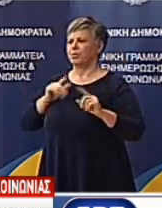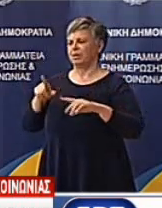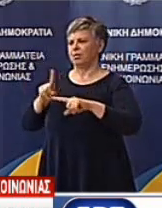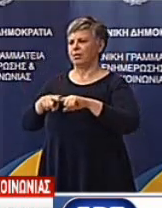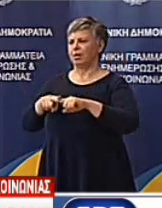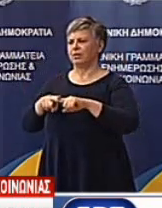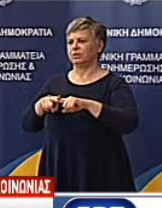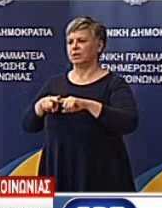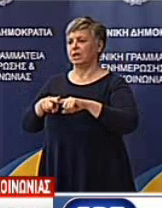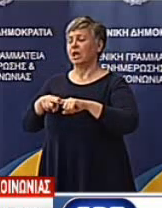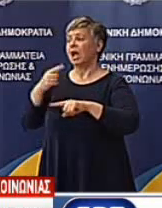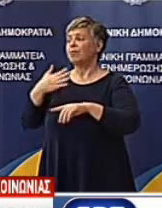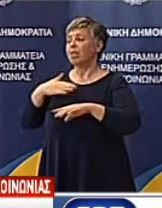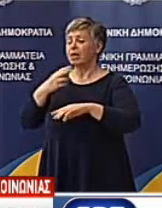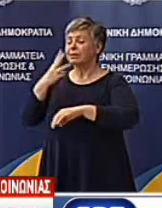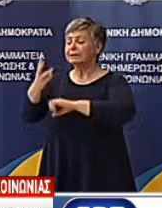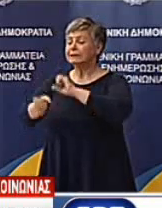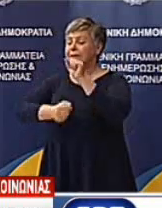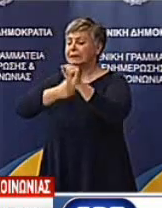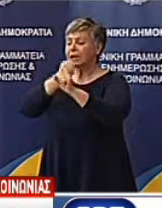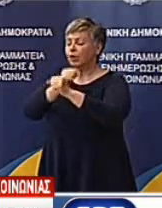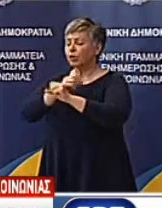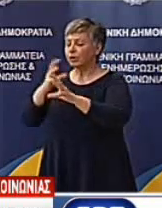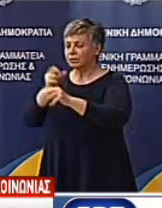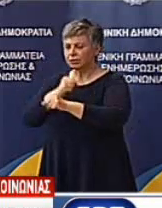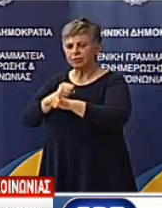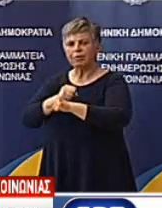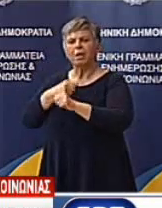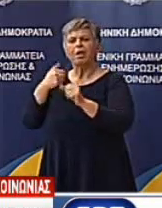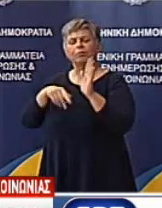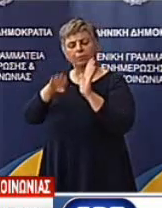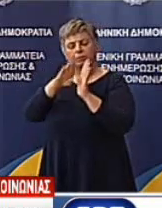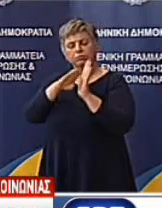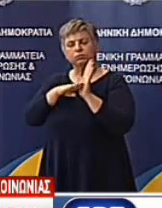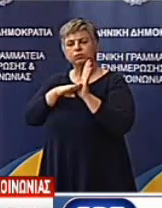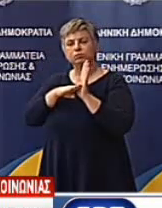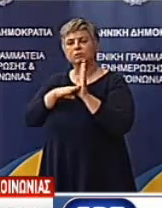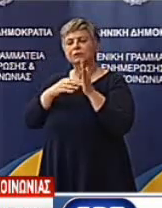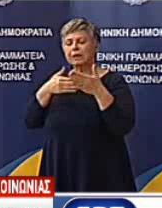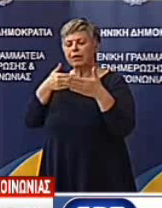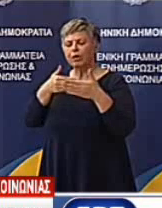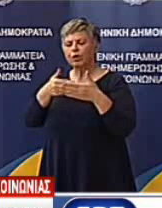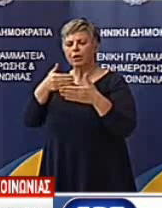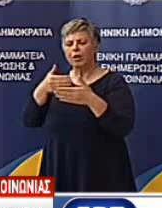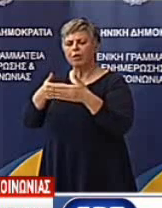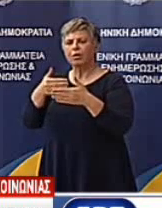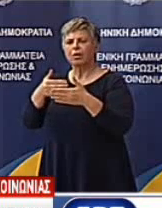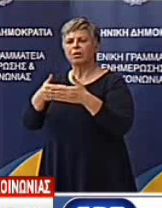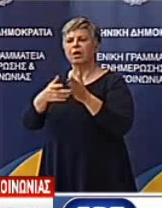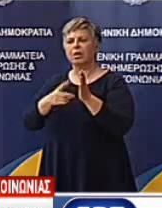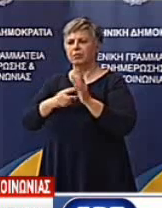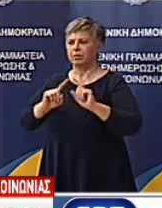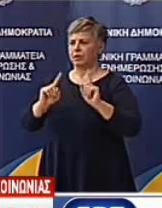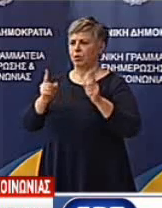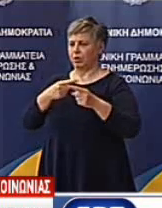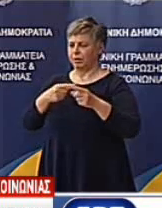να τηρήσουμε τους όρους της συμφωνίας και τα χρονοδιαγράμματά της, από πλευράς μας θα το κάνουμε όλο, αλλά έχουμε καλέσει και